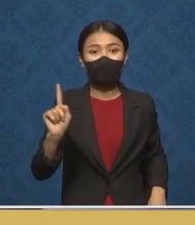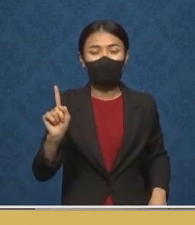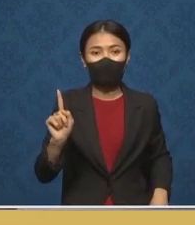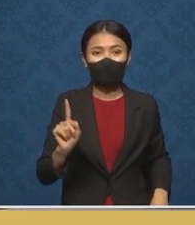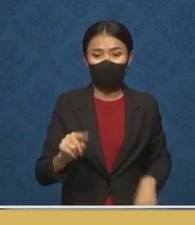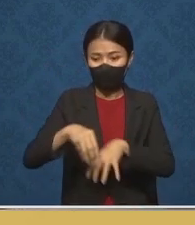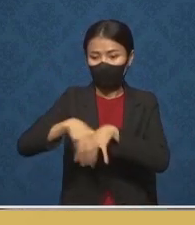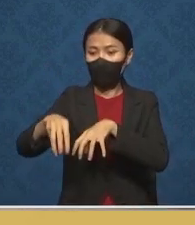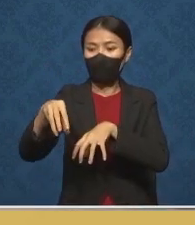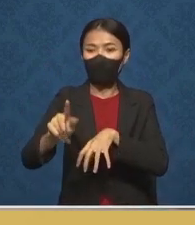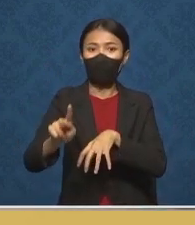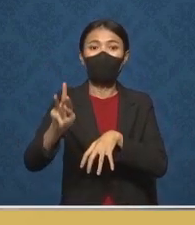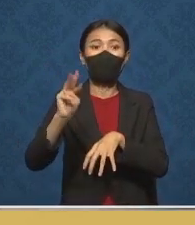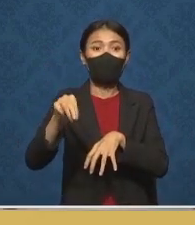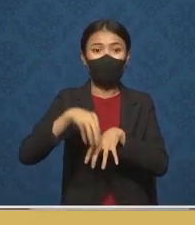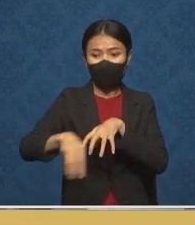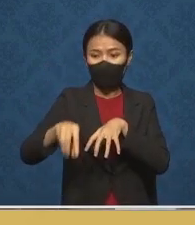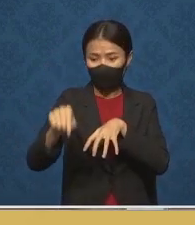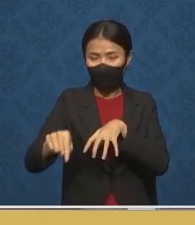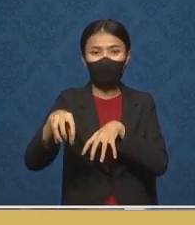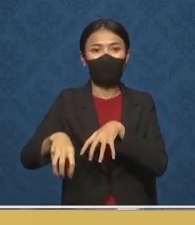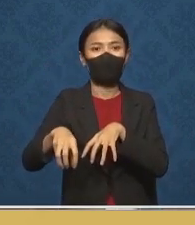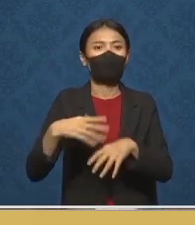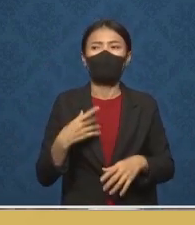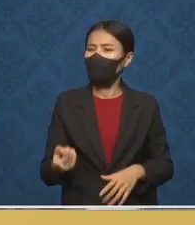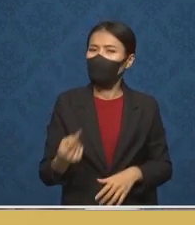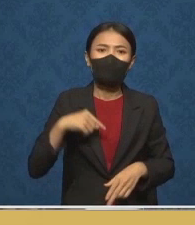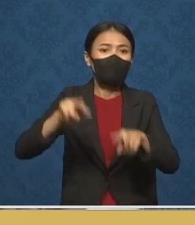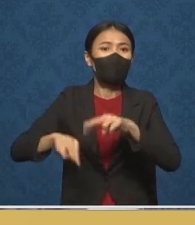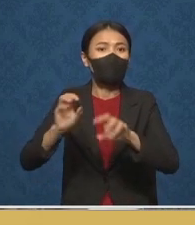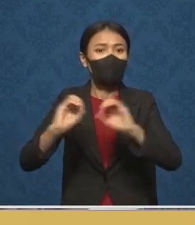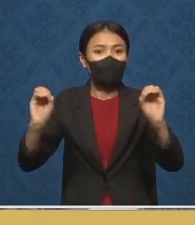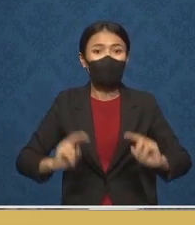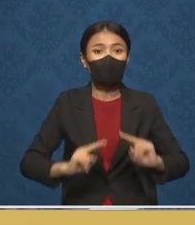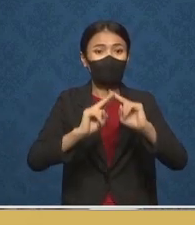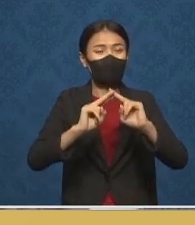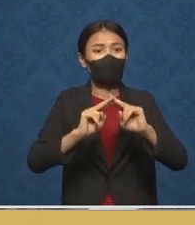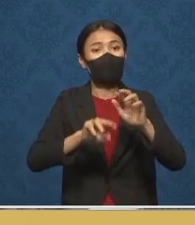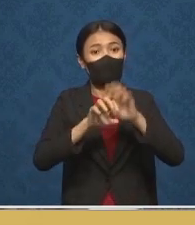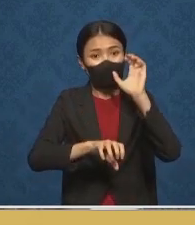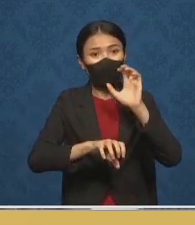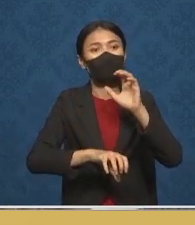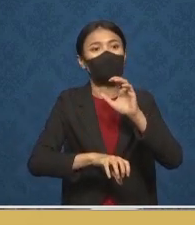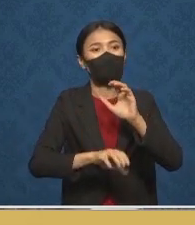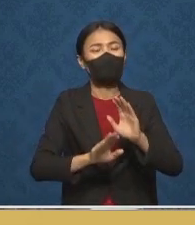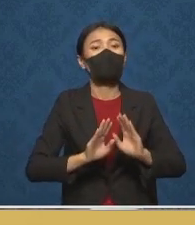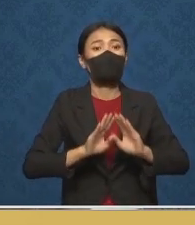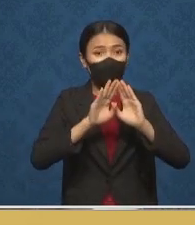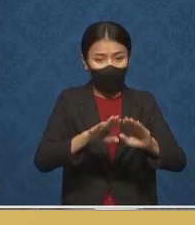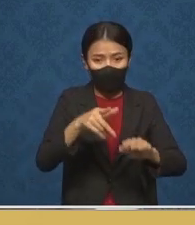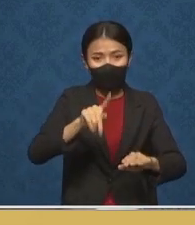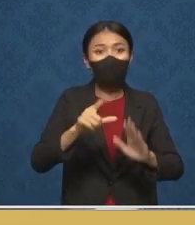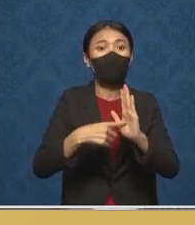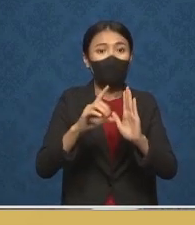ายังไม่ได้ดูแลก็ฝากกระทรวงมหาดไทยครับท่านปลัดถ้าท่านฟังอยู่หรือคนฟังอยู่เนี่ยก็ให้เป็นก